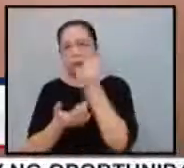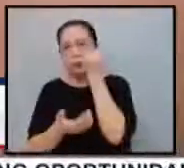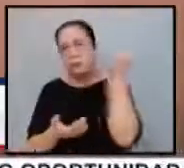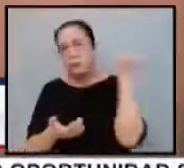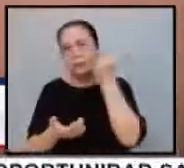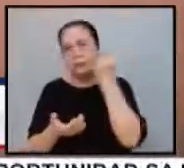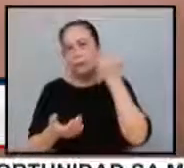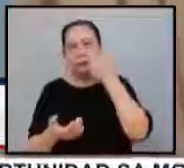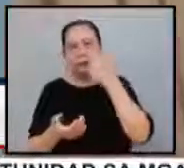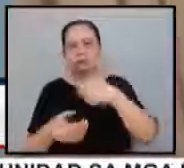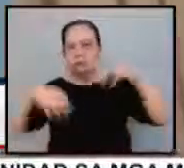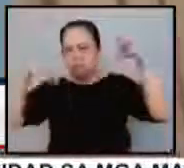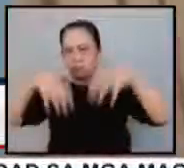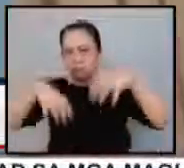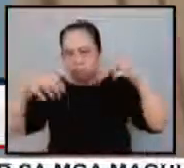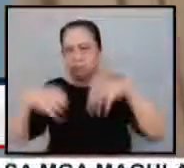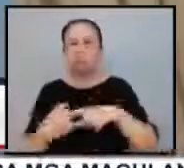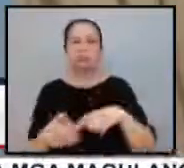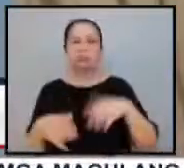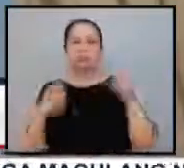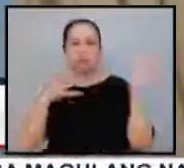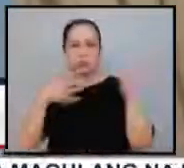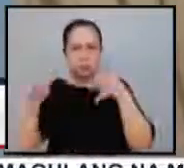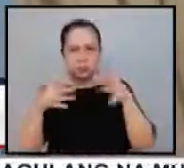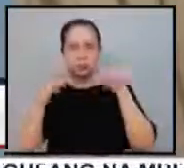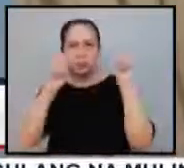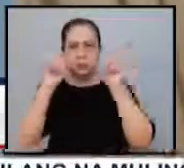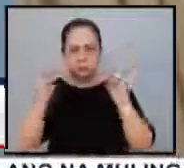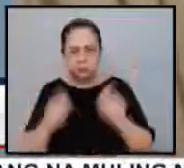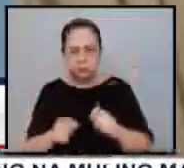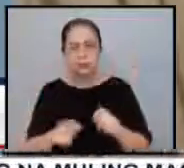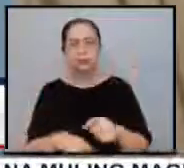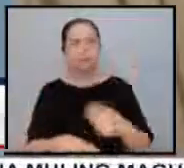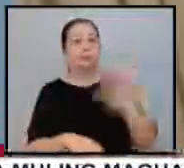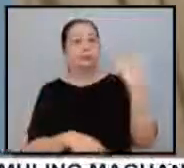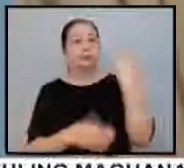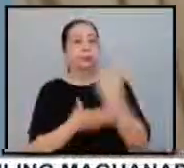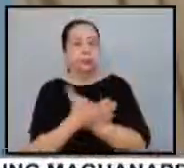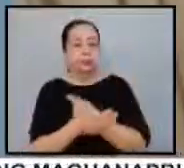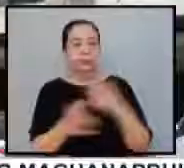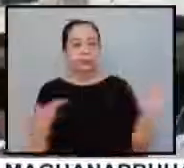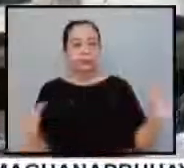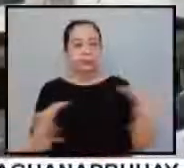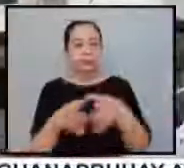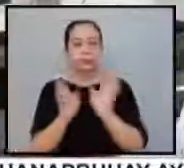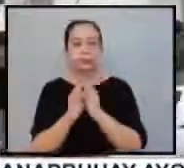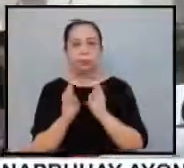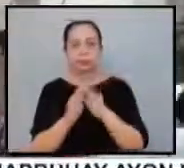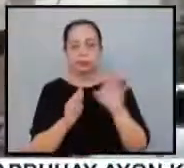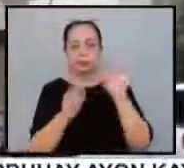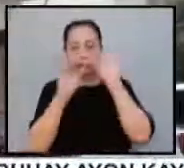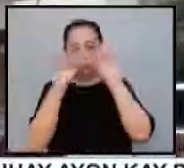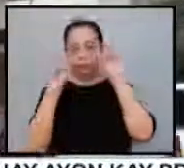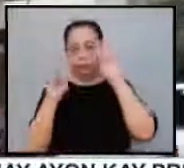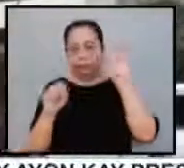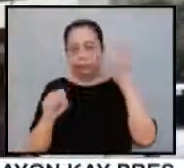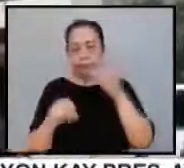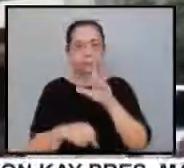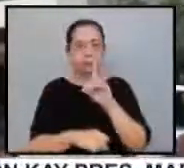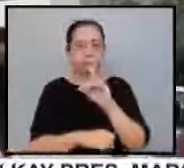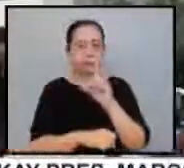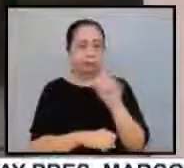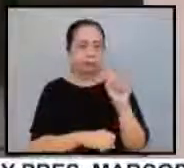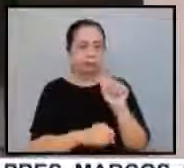at mga nagdaang bagyo. Samantala, noong nakarang linggo lang ay pinulong ni Pangulong Ferdinand Marcos Jr. ang Agriculture Department